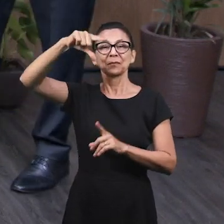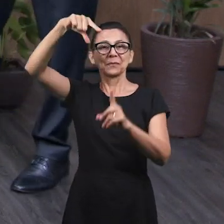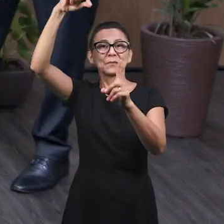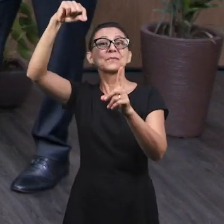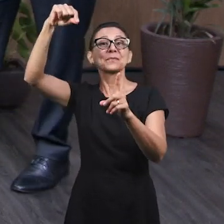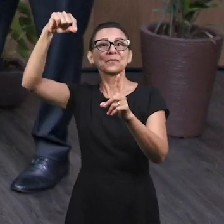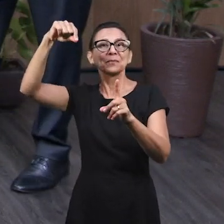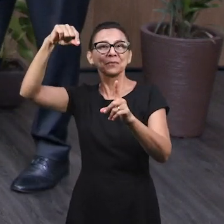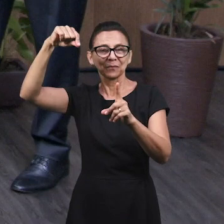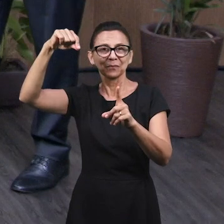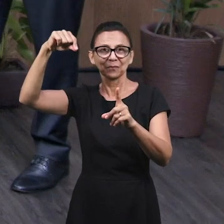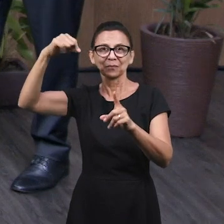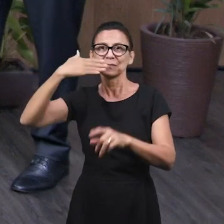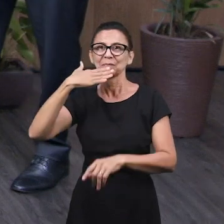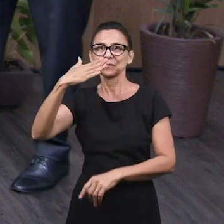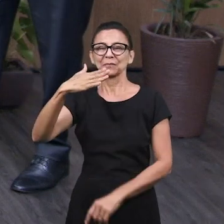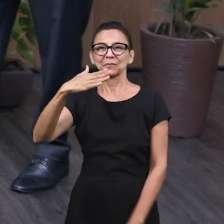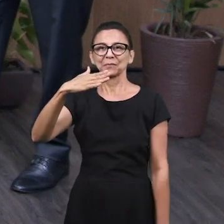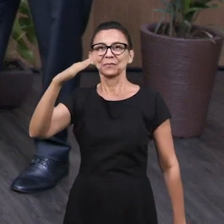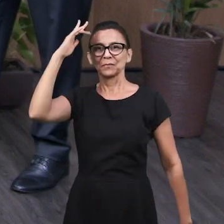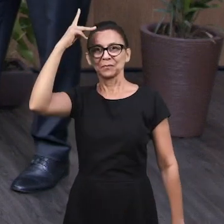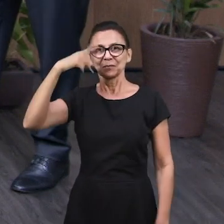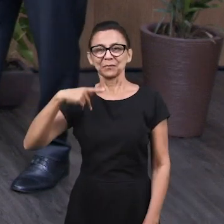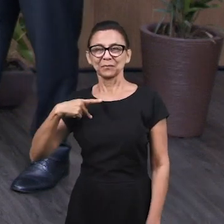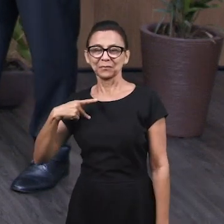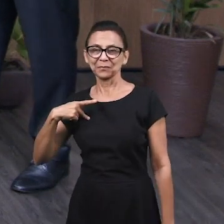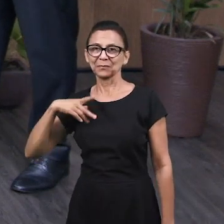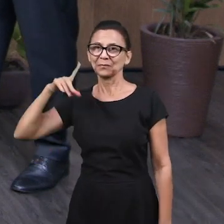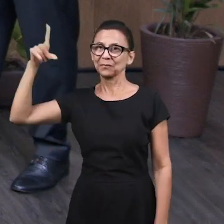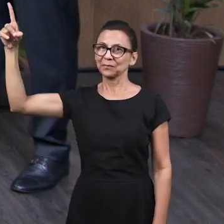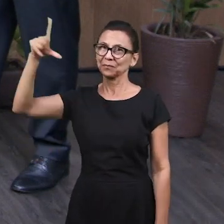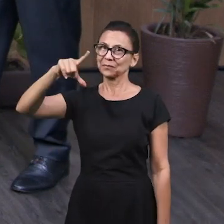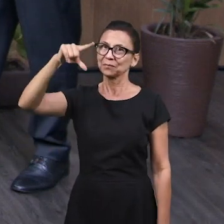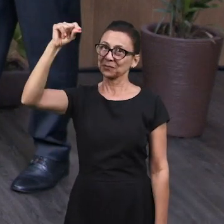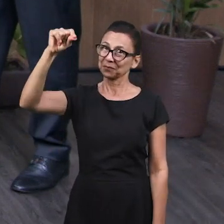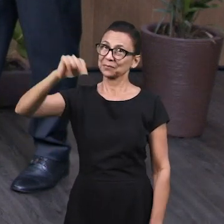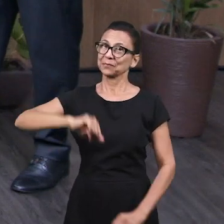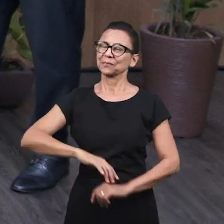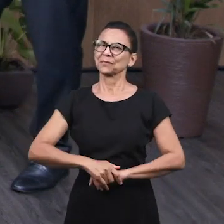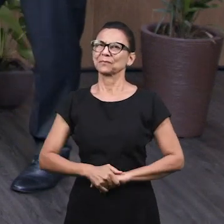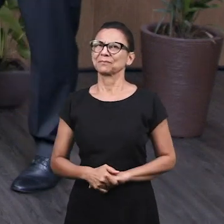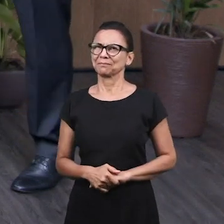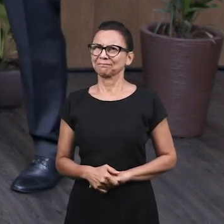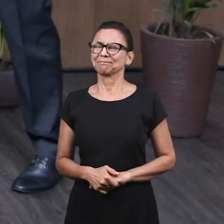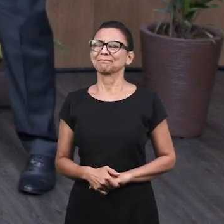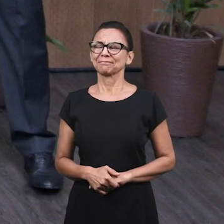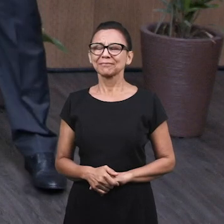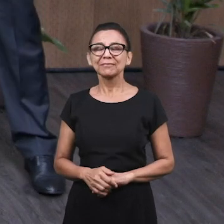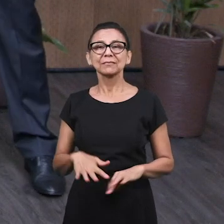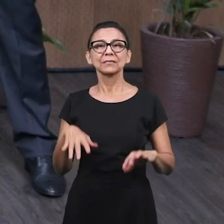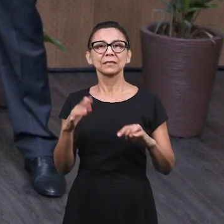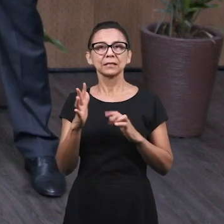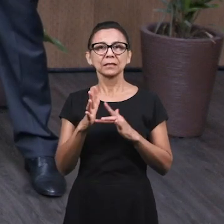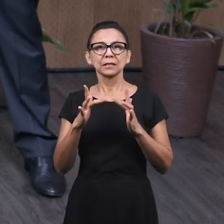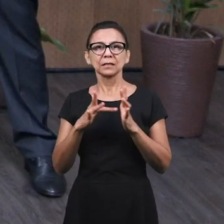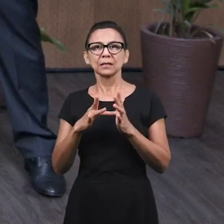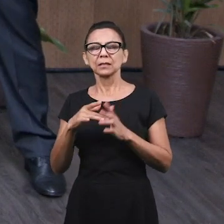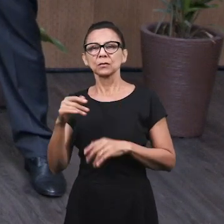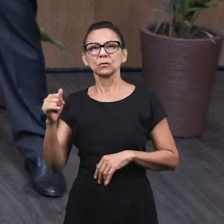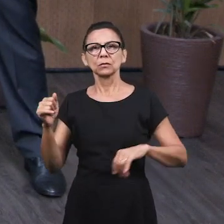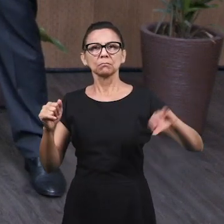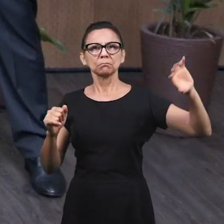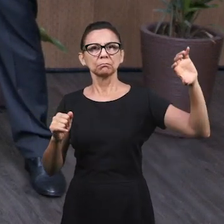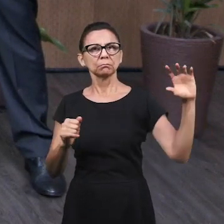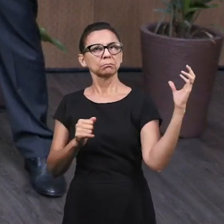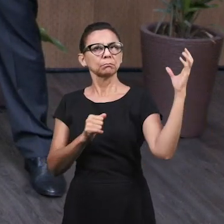diz assim, est arrivé à cet endroit, voyez bien, Jésus, il a regardé vers le haut. Zachée n'avait rien